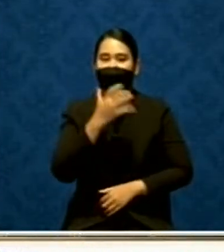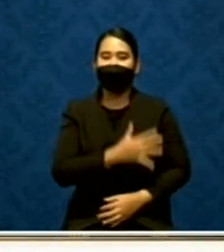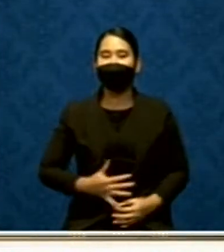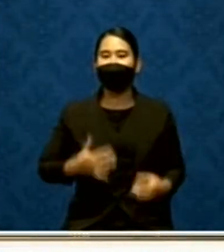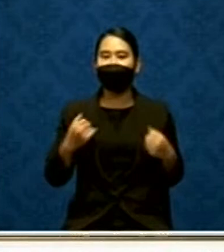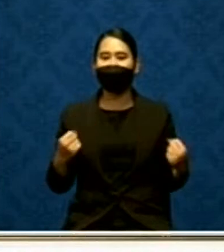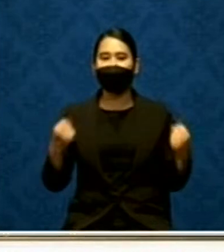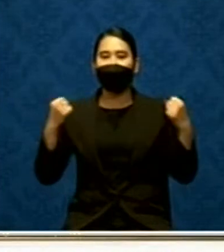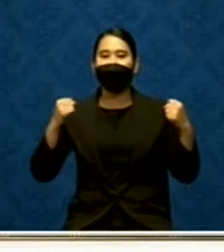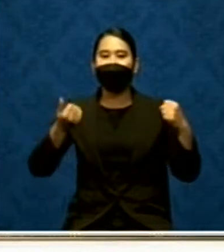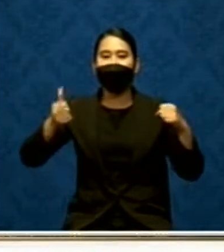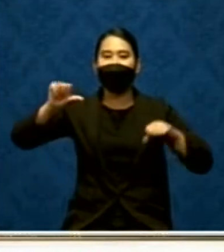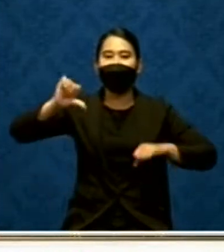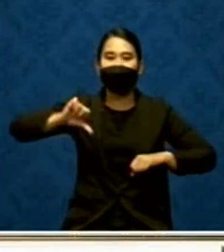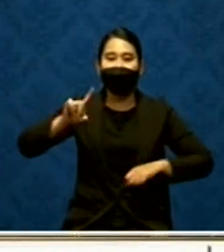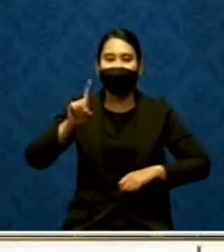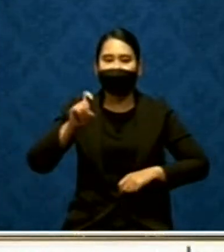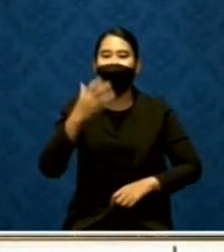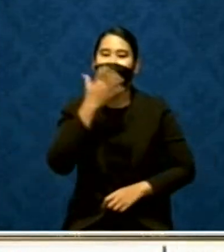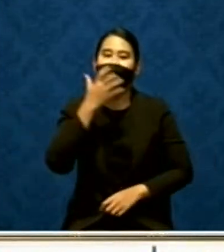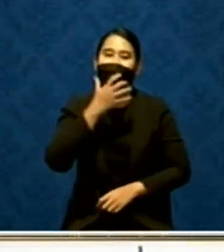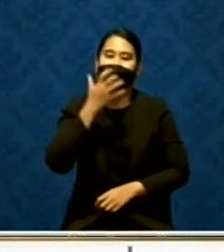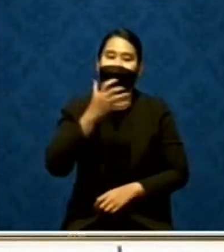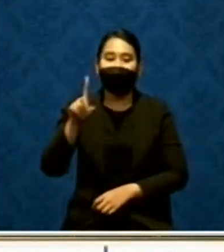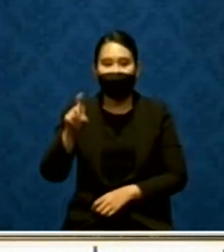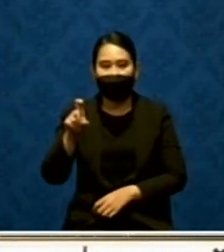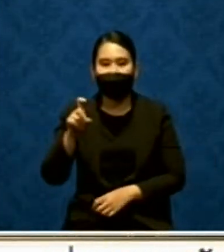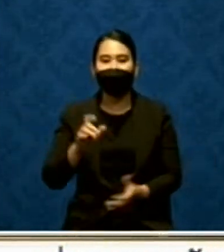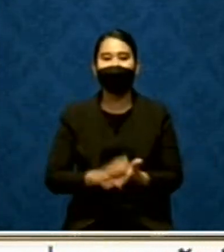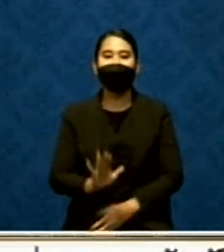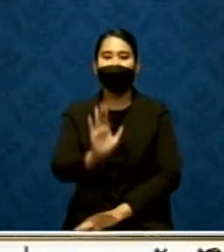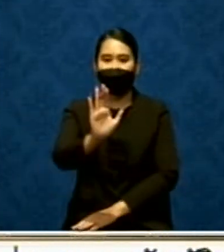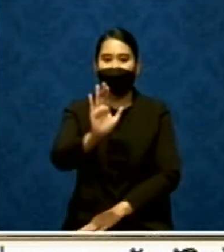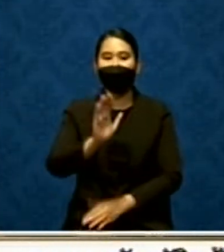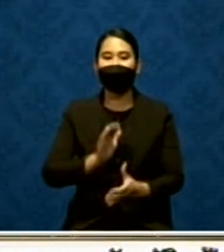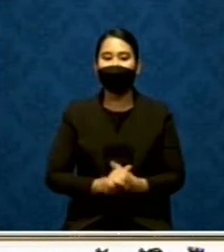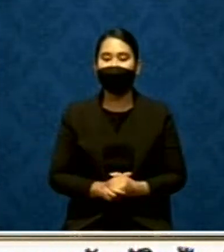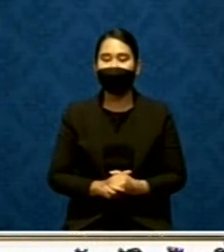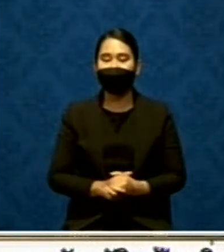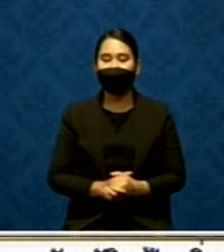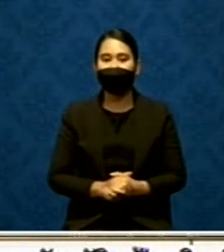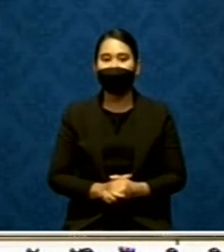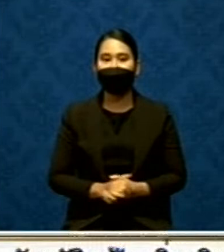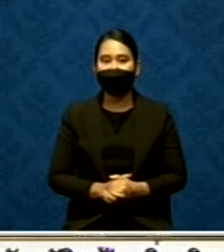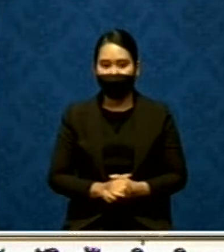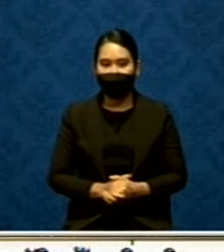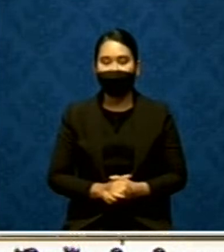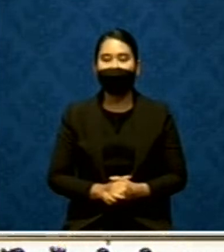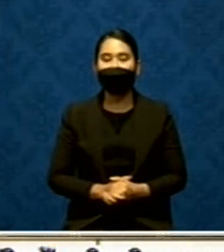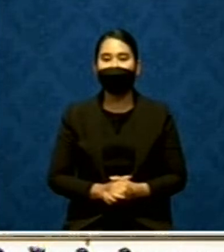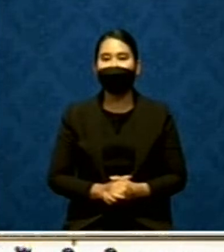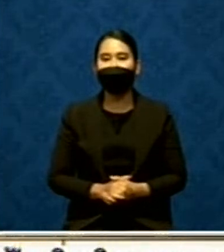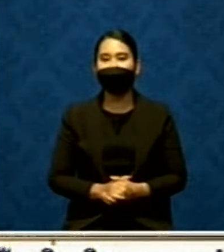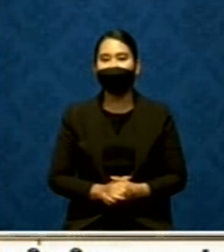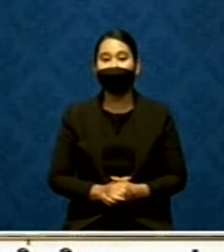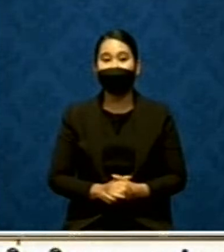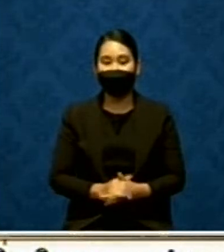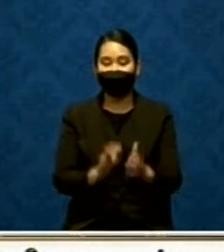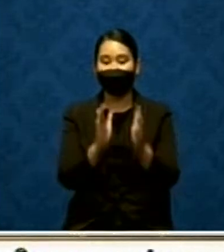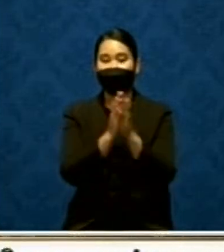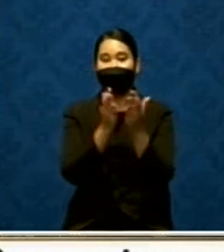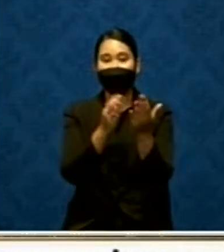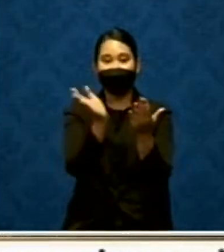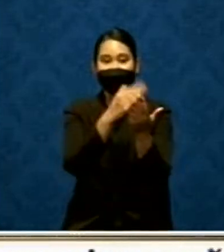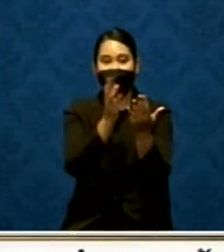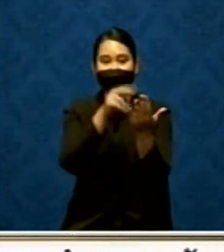แรงอาจจะตายได้เพราะหัวเราะตายคาปากไอ้อย่างนี้เขาห้ามครับแต่ท่านประธานที่เคารพครับผมอ่านในร่างพระราช